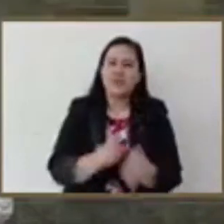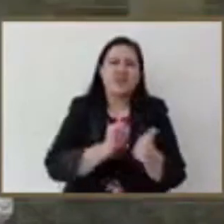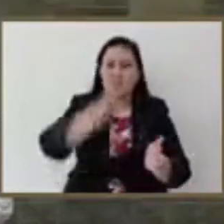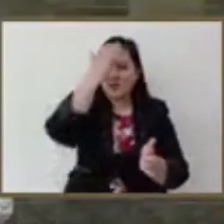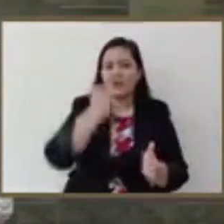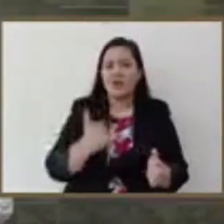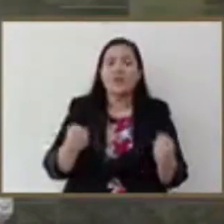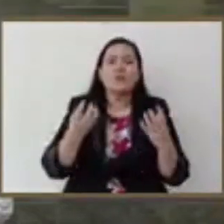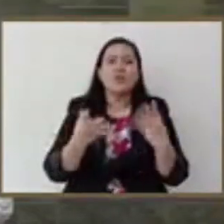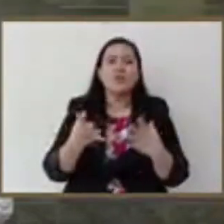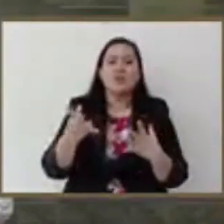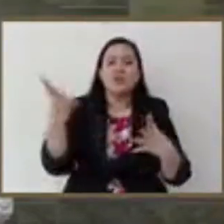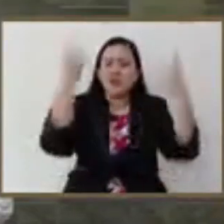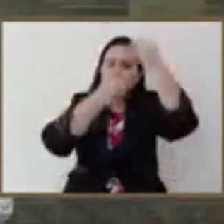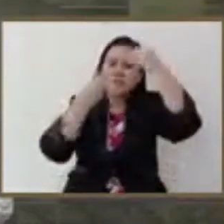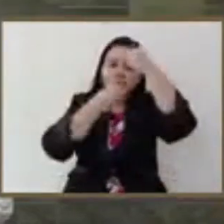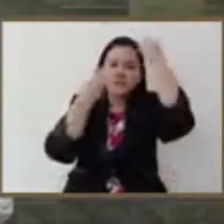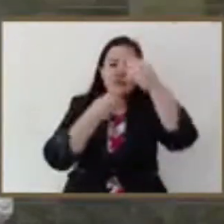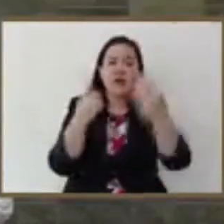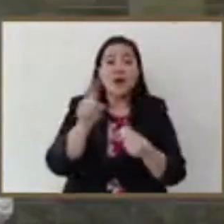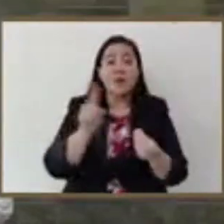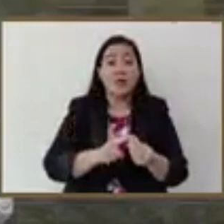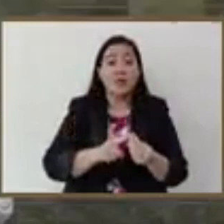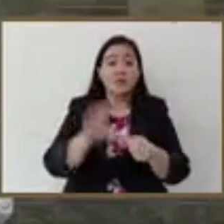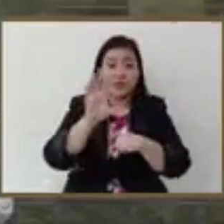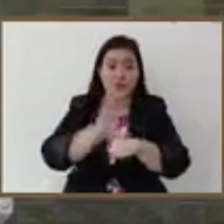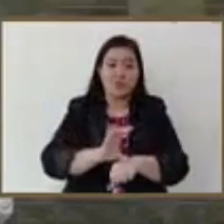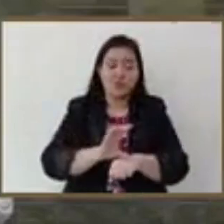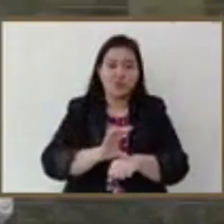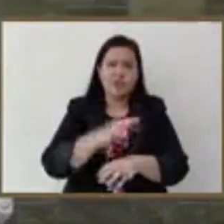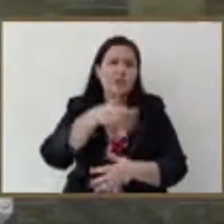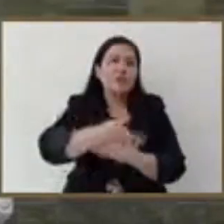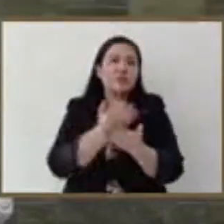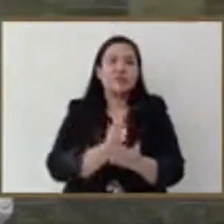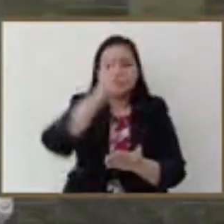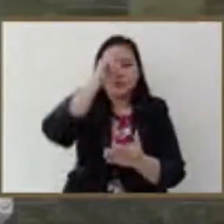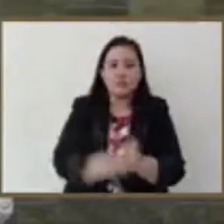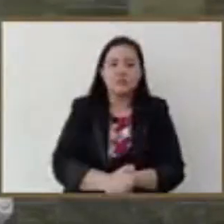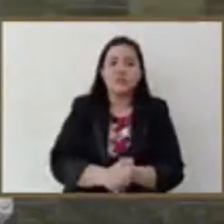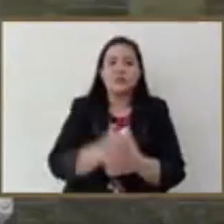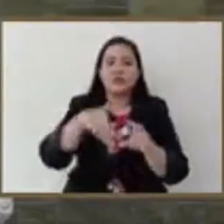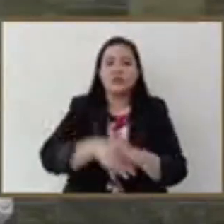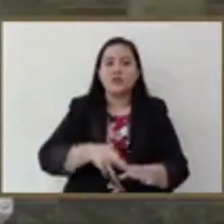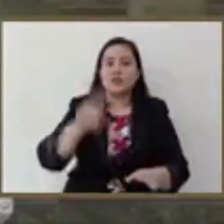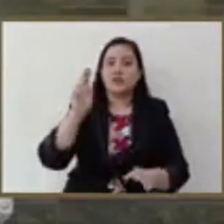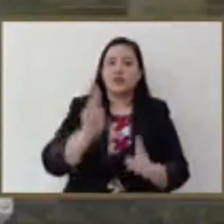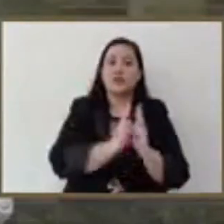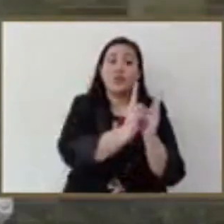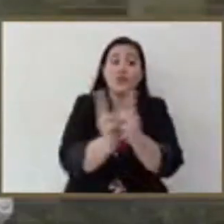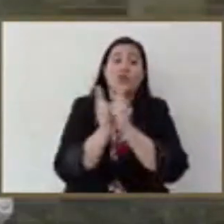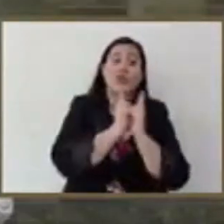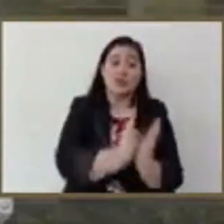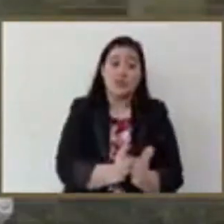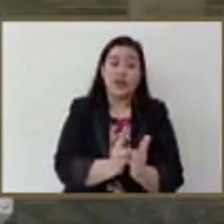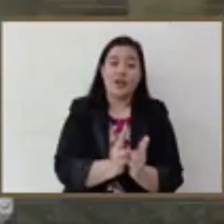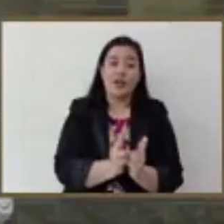sila. Pero napakasimple naman eh. Iba yung church in the wilderness, the New Testament church. Why? Because church simply means assembly. All